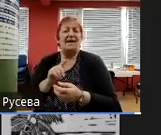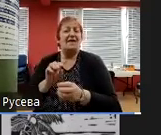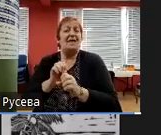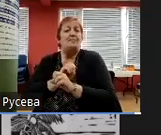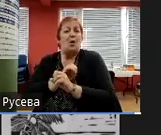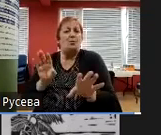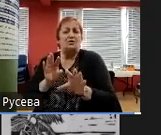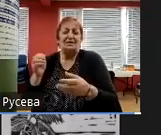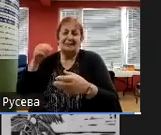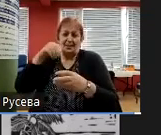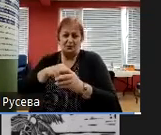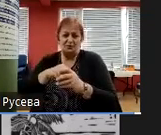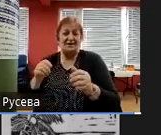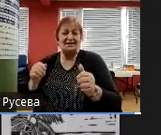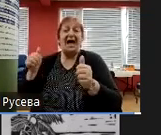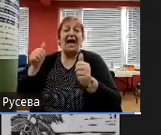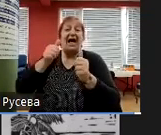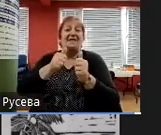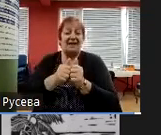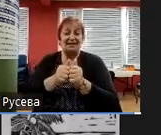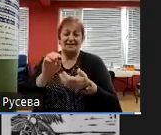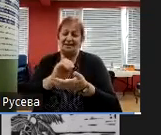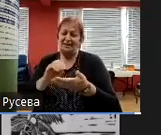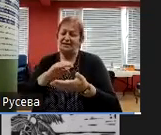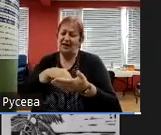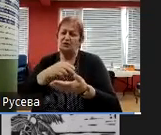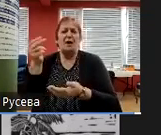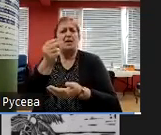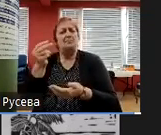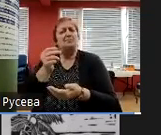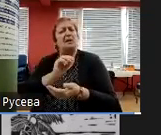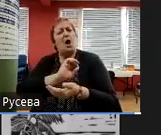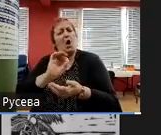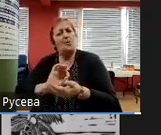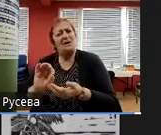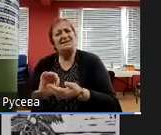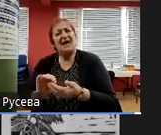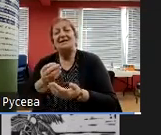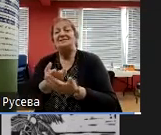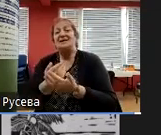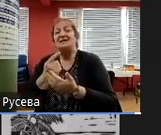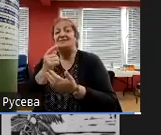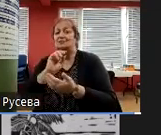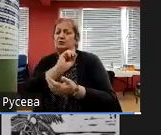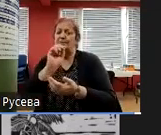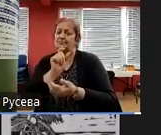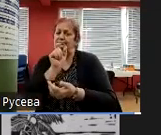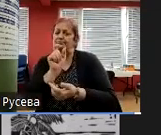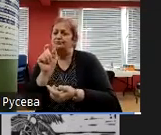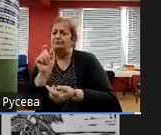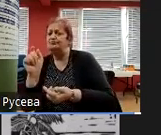да поставите алтернативни текстове, описания, да се използва този шрифт, нали,